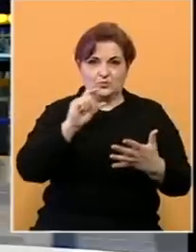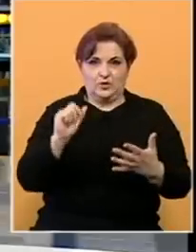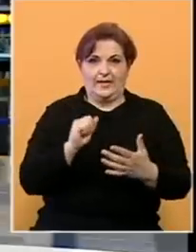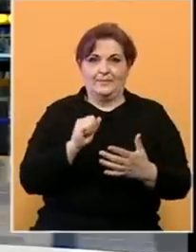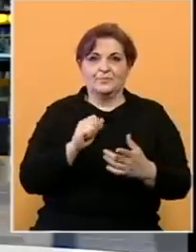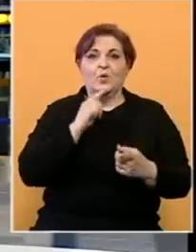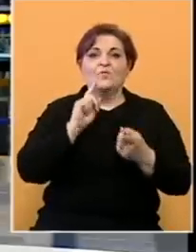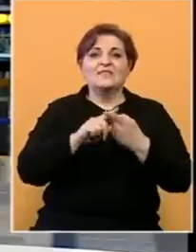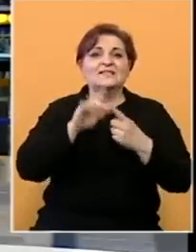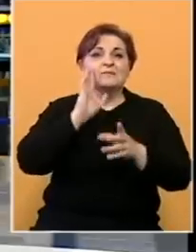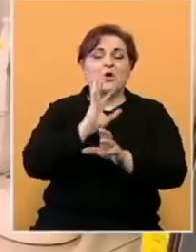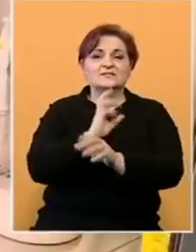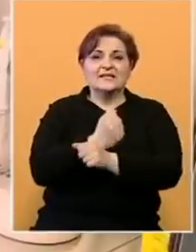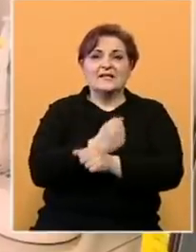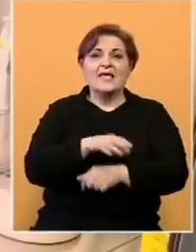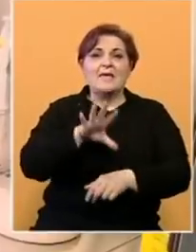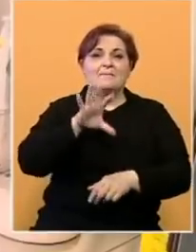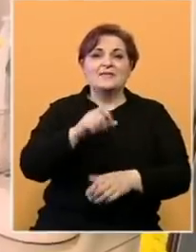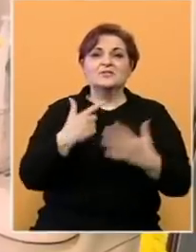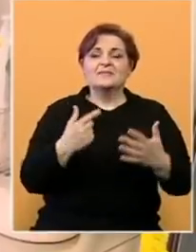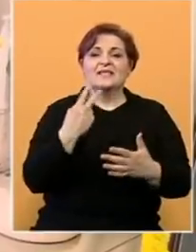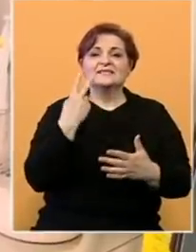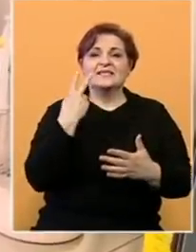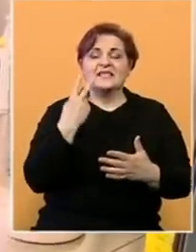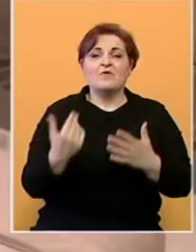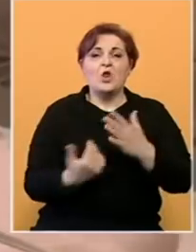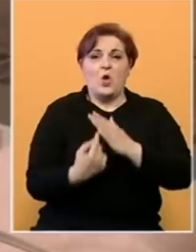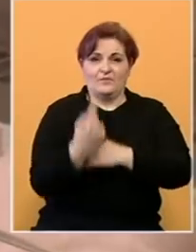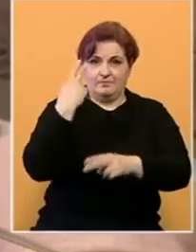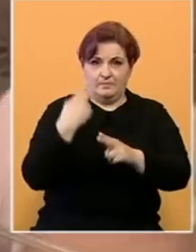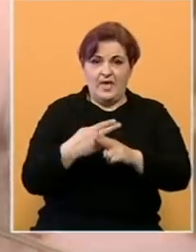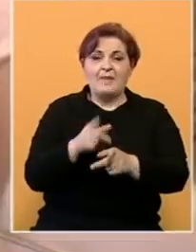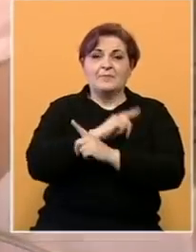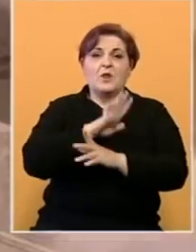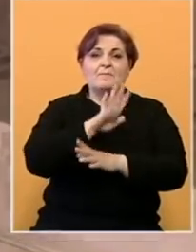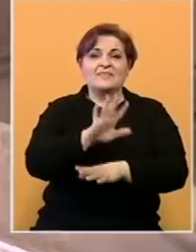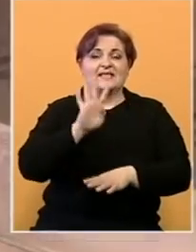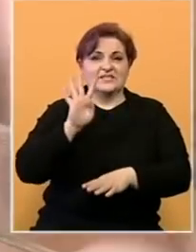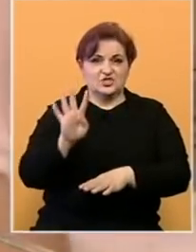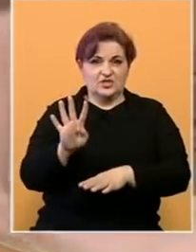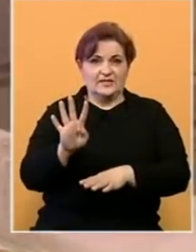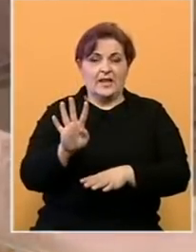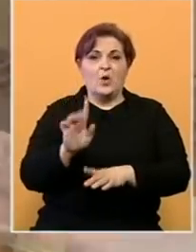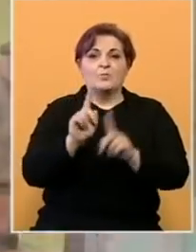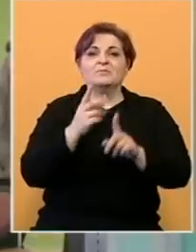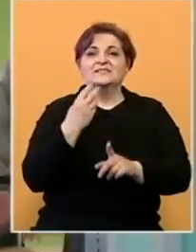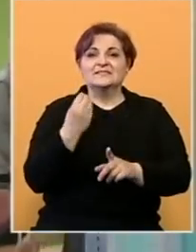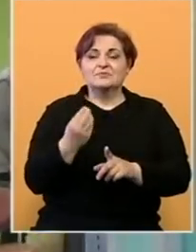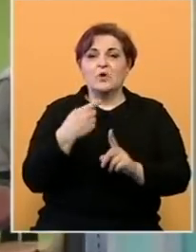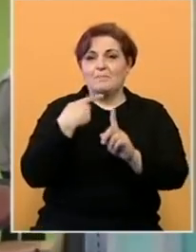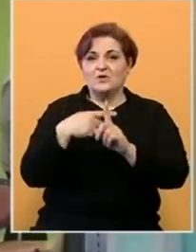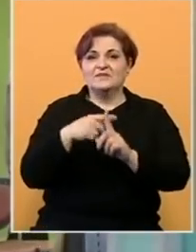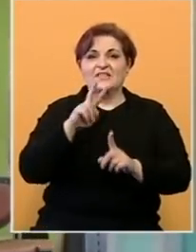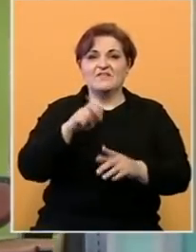4137 uzoraka. U Federaciji Bosne i Hercegovine 572 novozaraženih, 54 preminula. U Republici